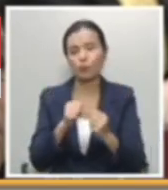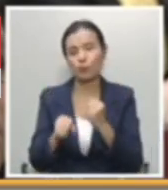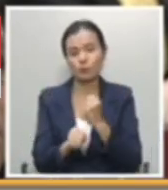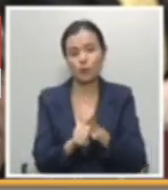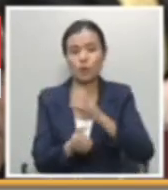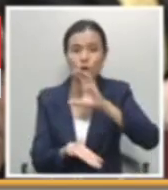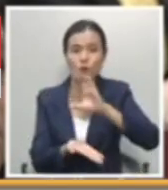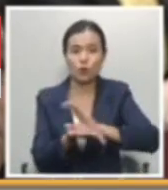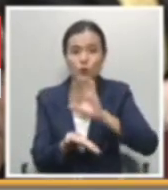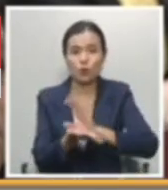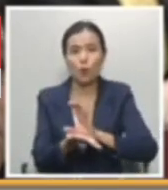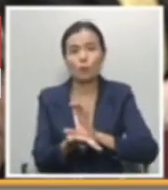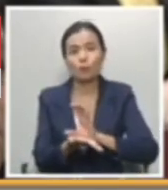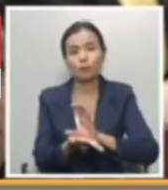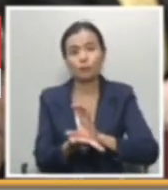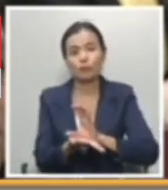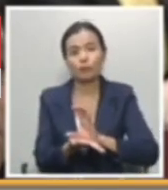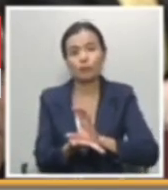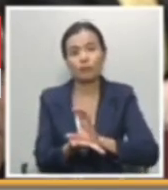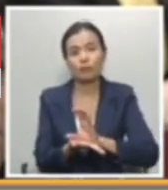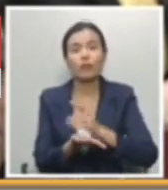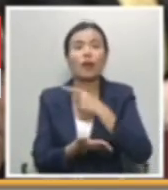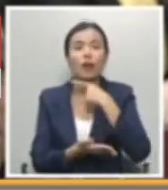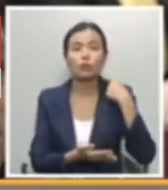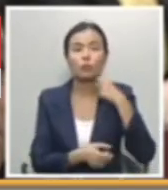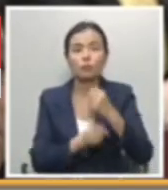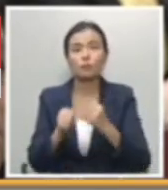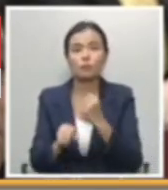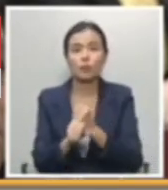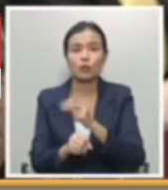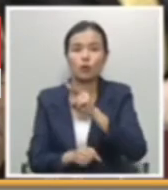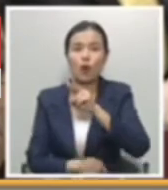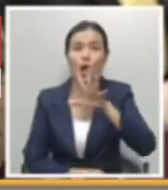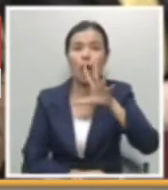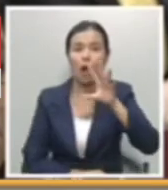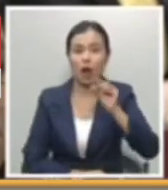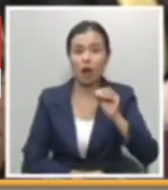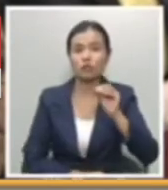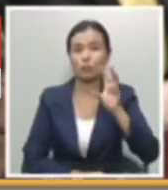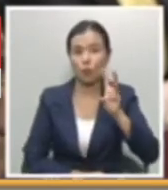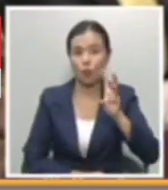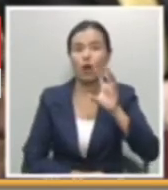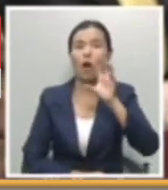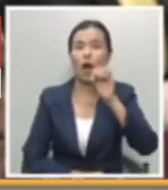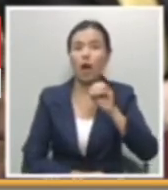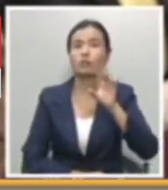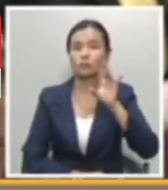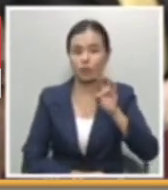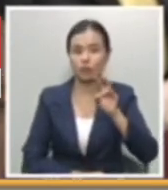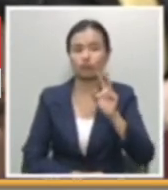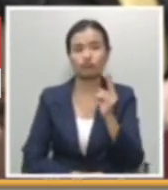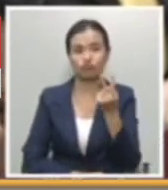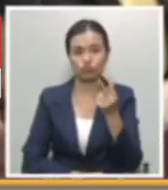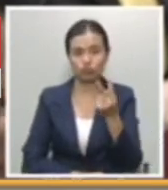าณขาดดุลปี2556และ57 2ปีรวมกัน